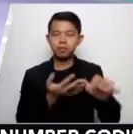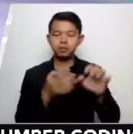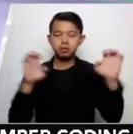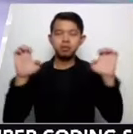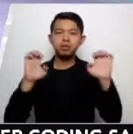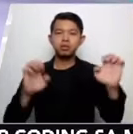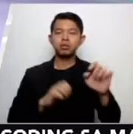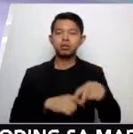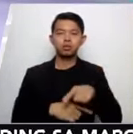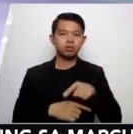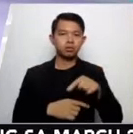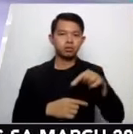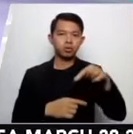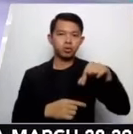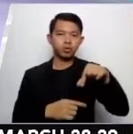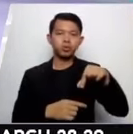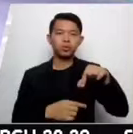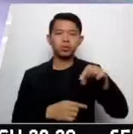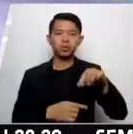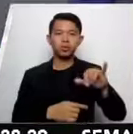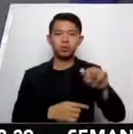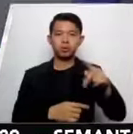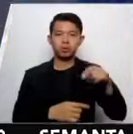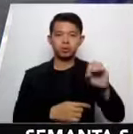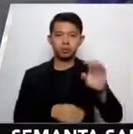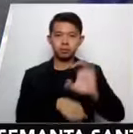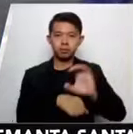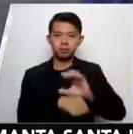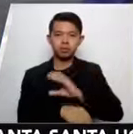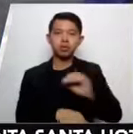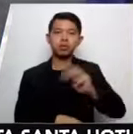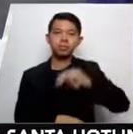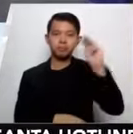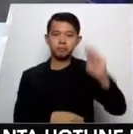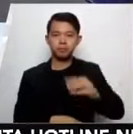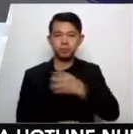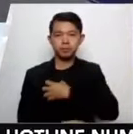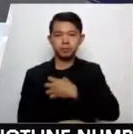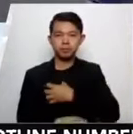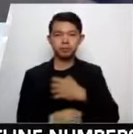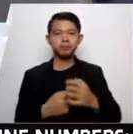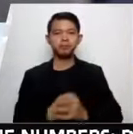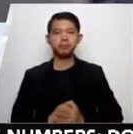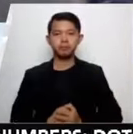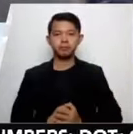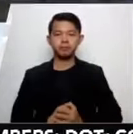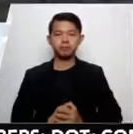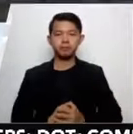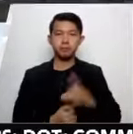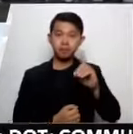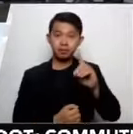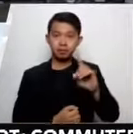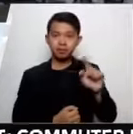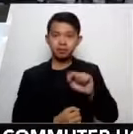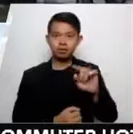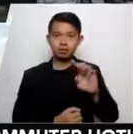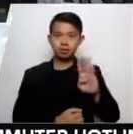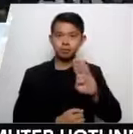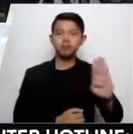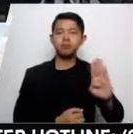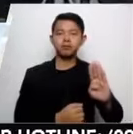Church at Manila Police District. Sa ulat ng Super Radio DZWB, kabilang sa mga ginawang senaryo